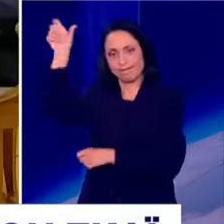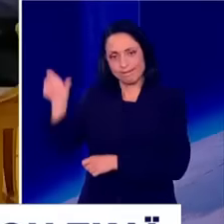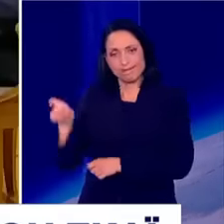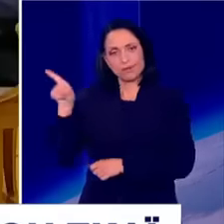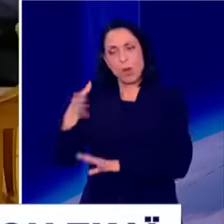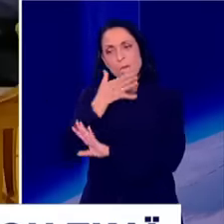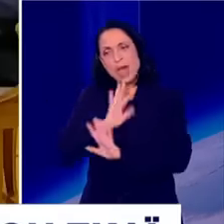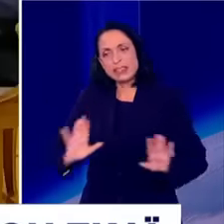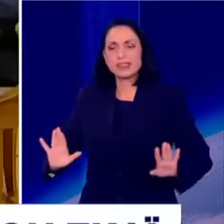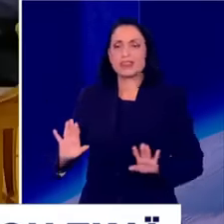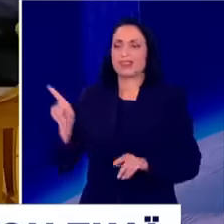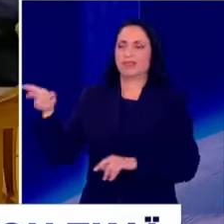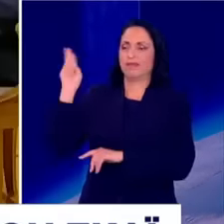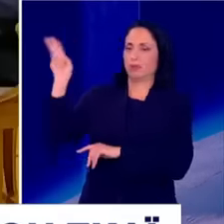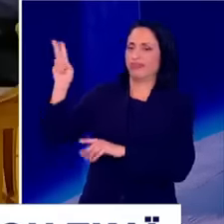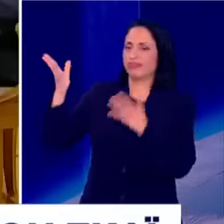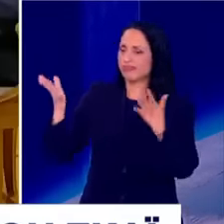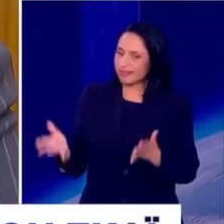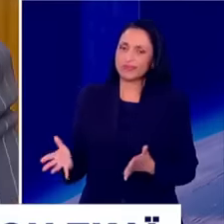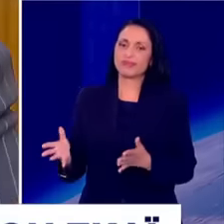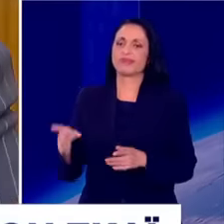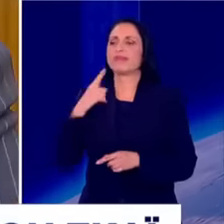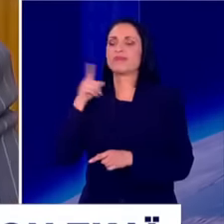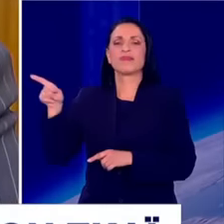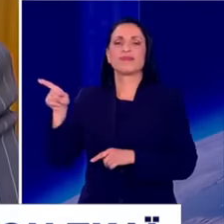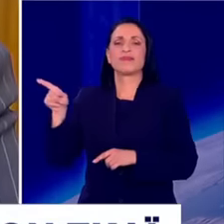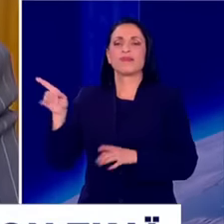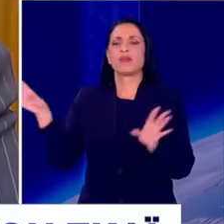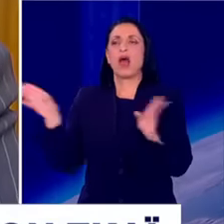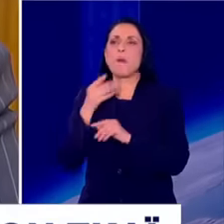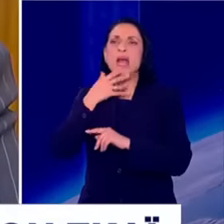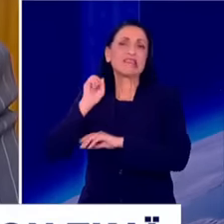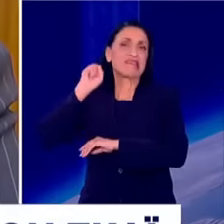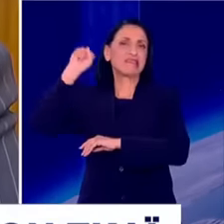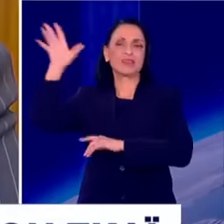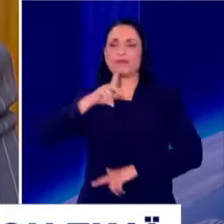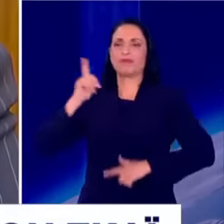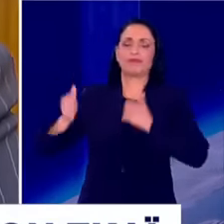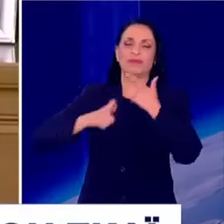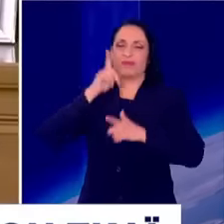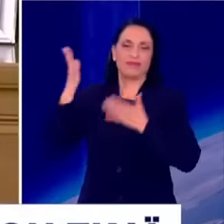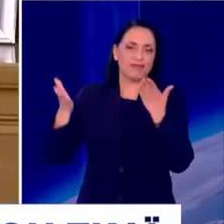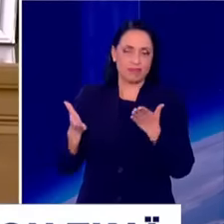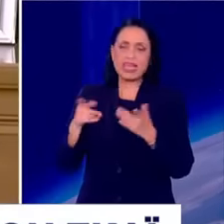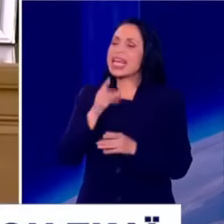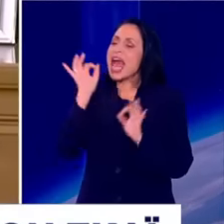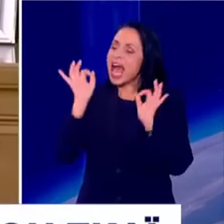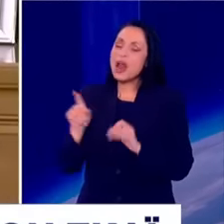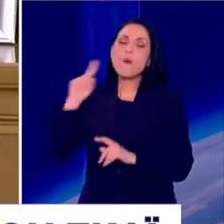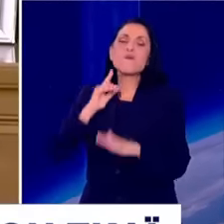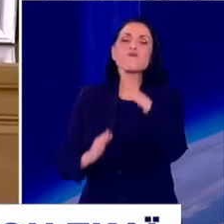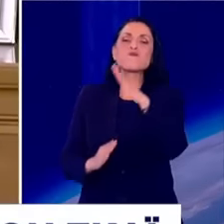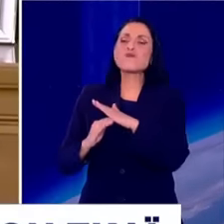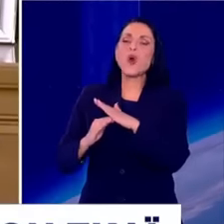του, τον έχετε αποκαλέσει φεδρό, τον έχετε αποκαλέσει εισαγόμενο. Ποια είναι η άποψή σας για τον πρόεδρο του ΣΥΡΙΖΑ?